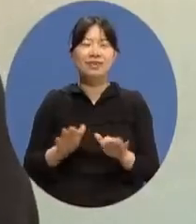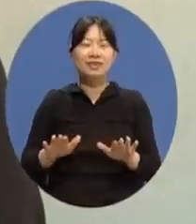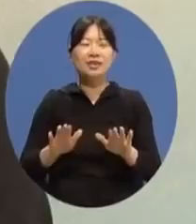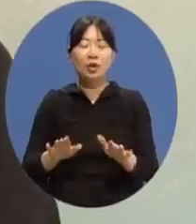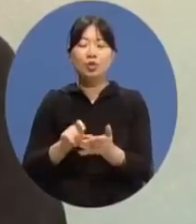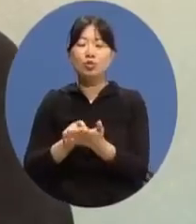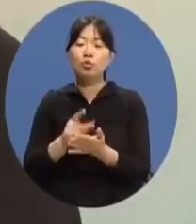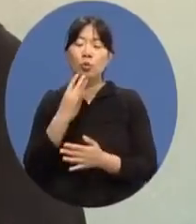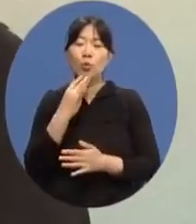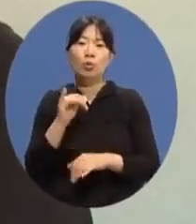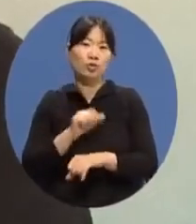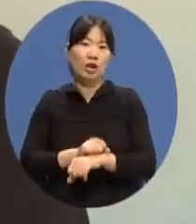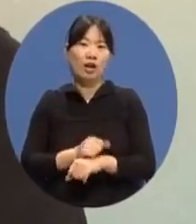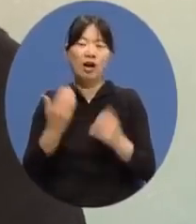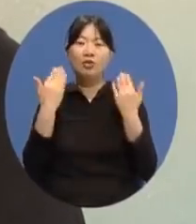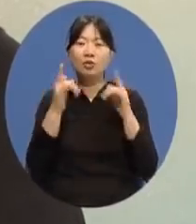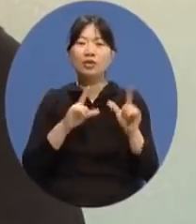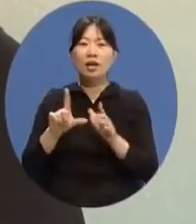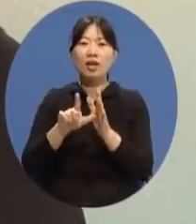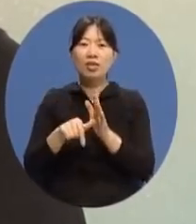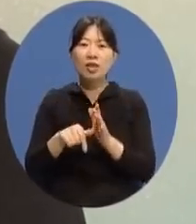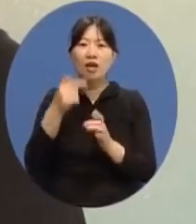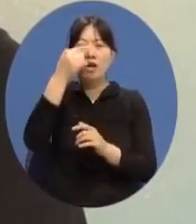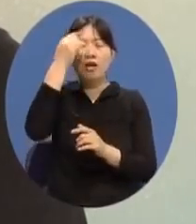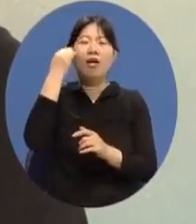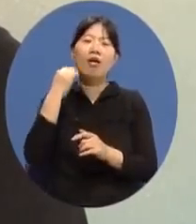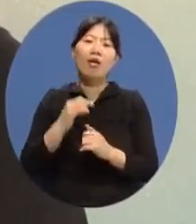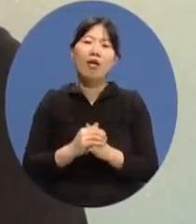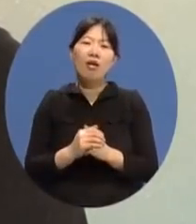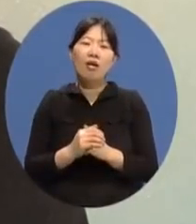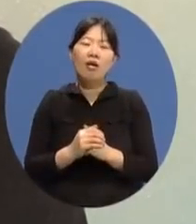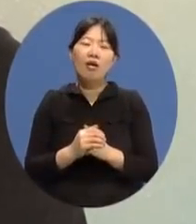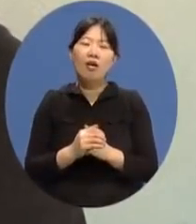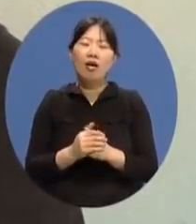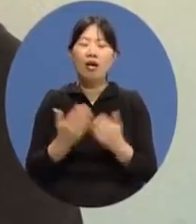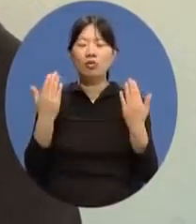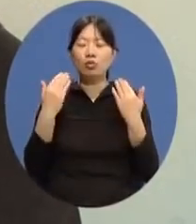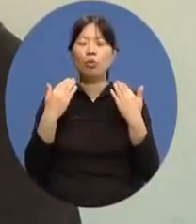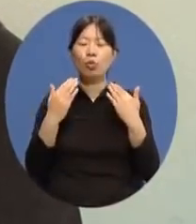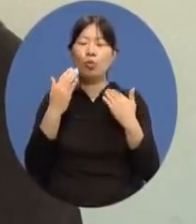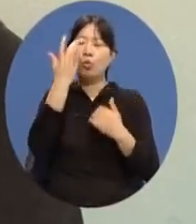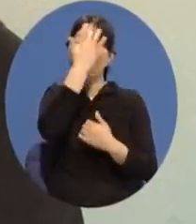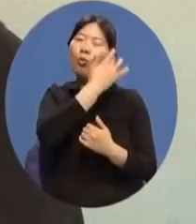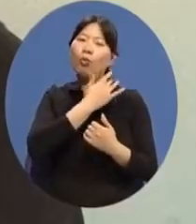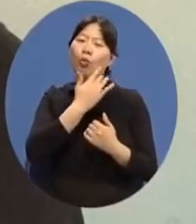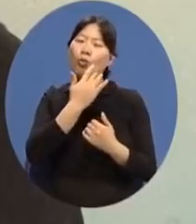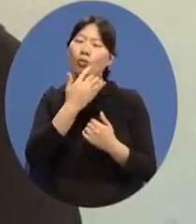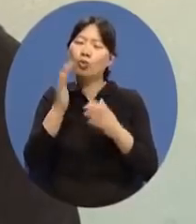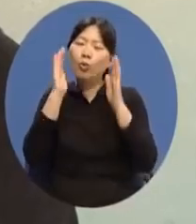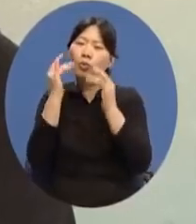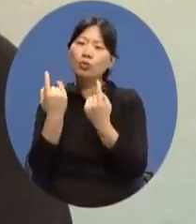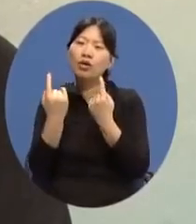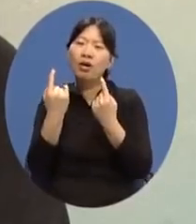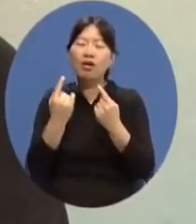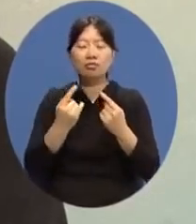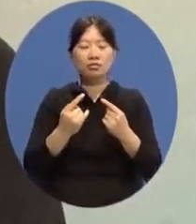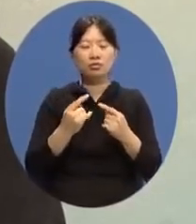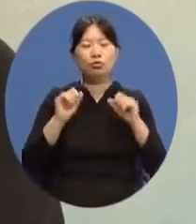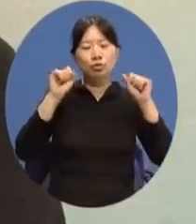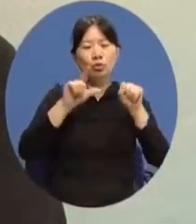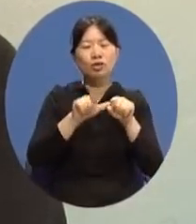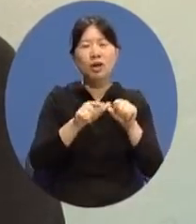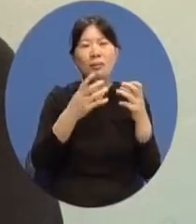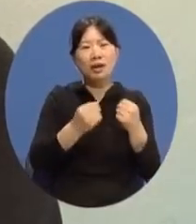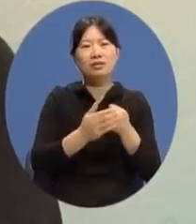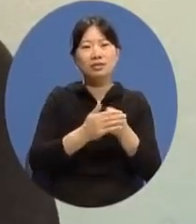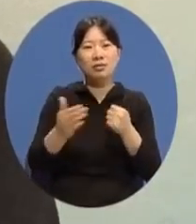축구는 물론 잘하는 거고 학교 생활에 있어서 축구를 하는 시간이 많다 보니까 좀 이렇게 어려운 점이 많잖아요.